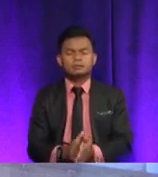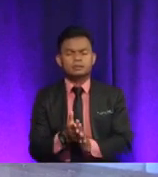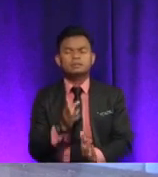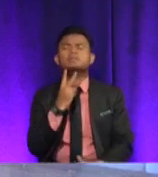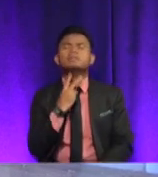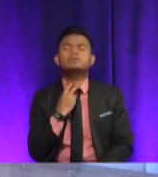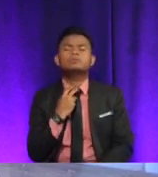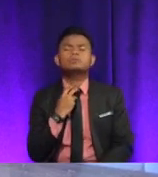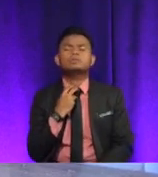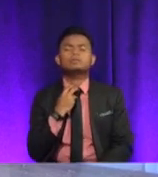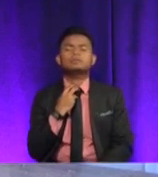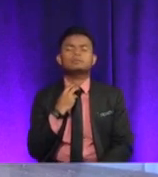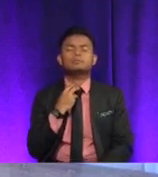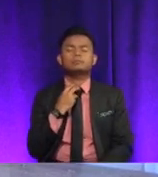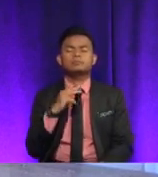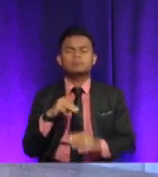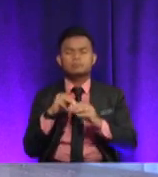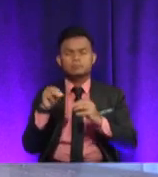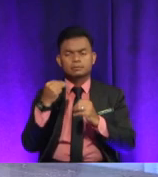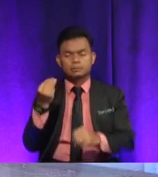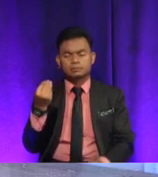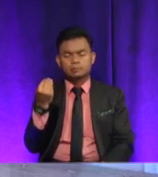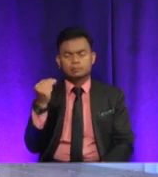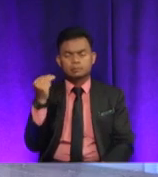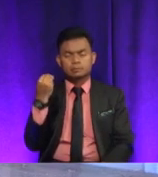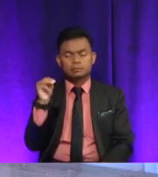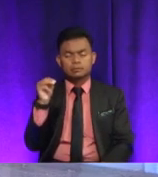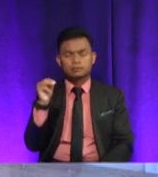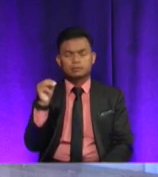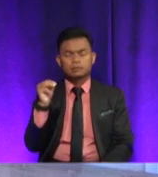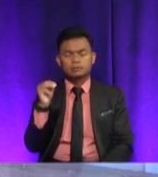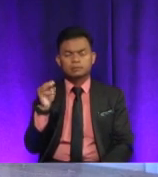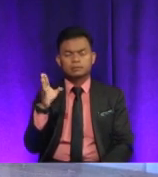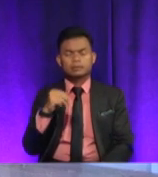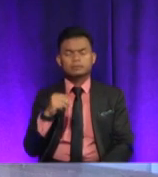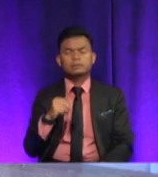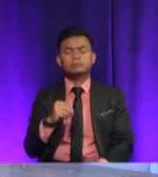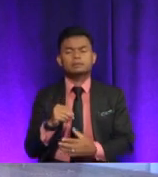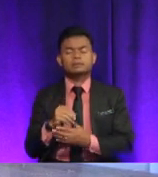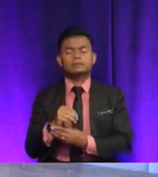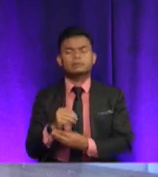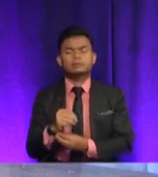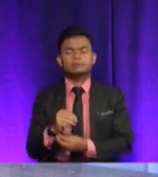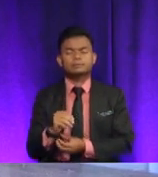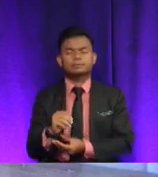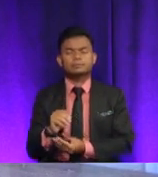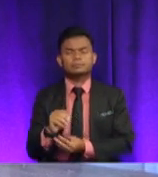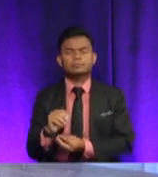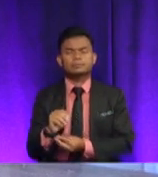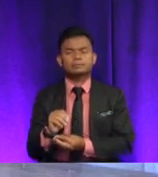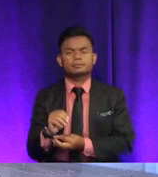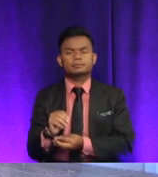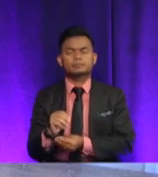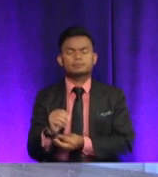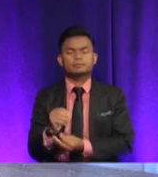hingga lah terjun sebuah taman yang digelarkan didasari dan sekarang Syair Bidasari ini kita nak tanya boleh kepada Cheng Ho